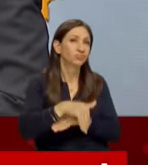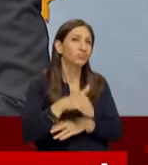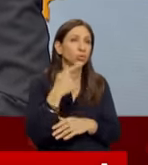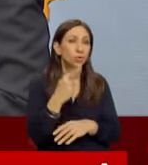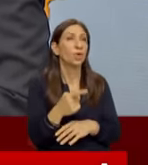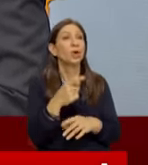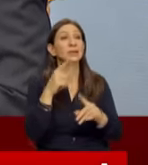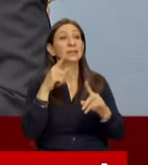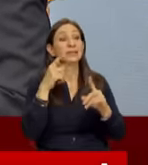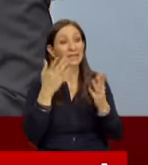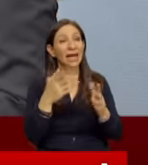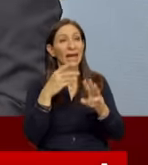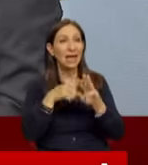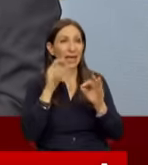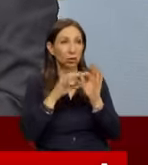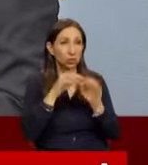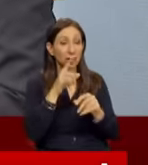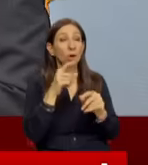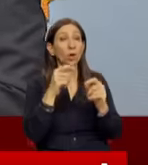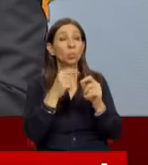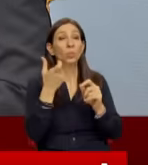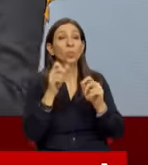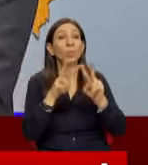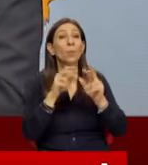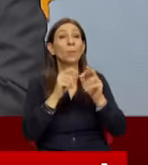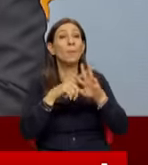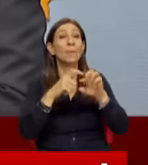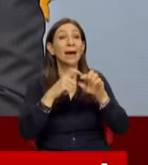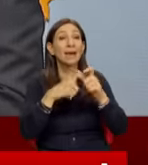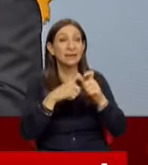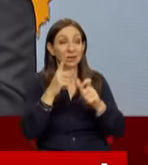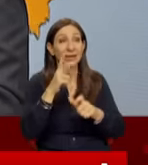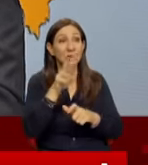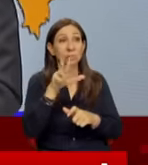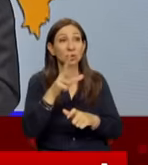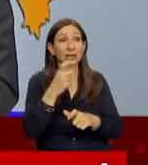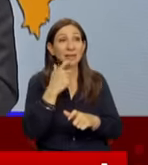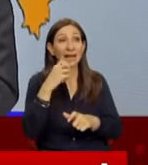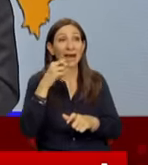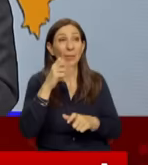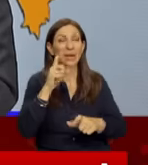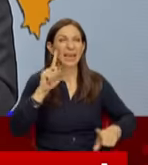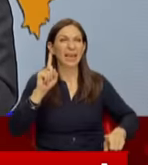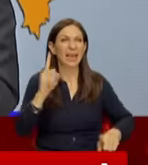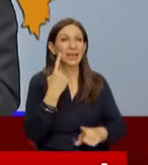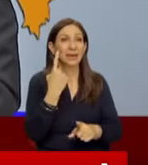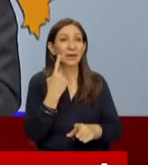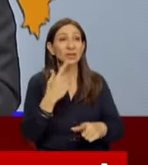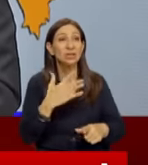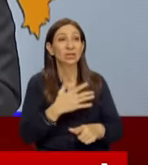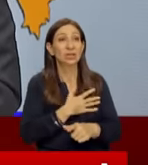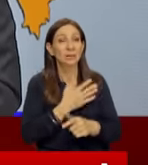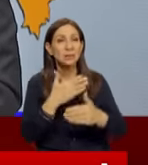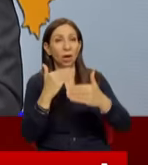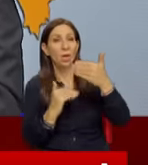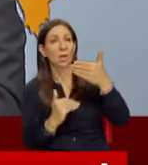The Economist. Bloomberg, o da bir ekonomi yayıncısı. 23 yıldır AK Parti ilk kez CHP'nin